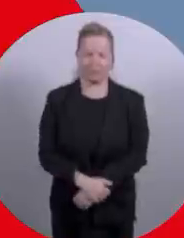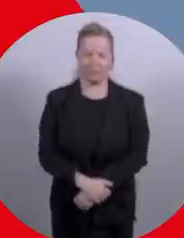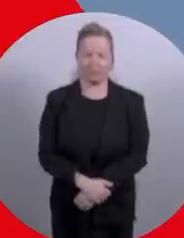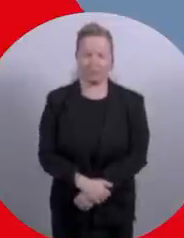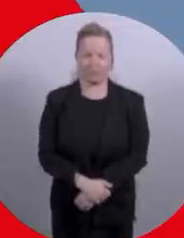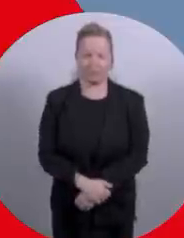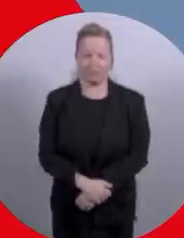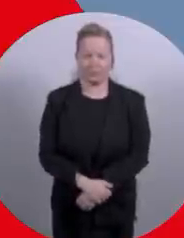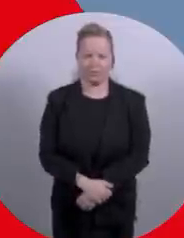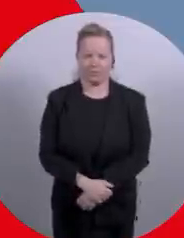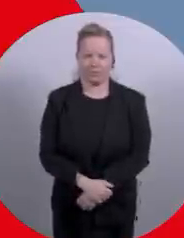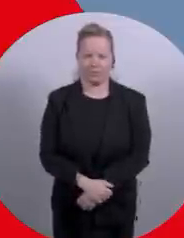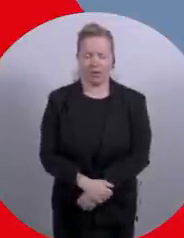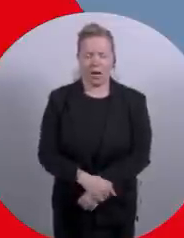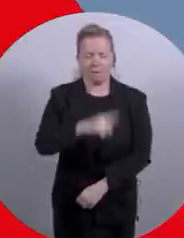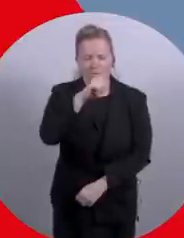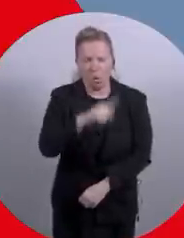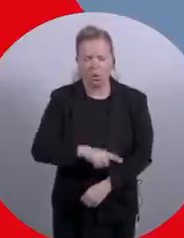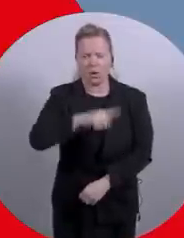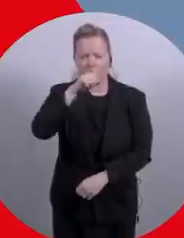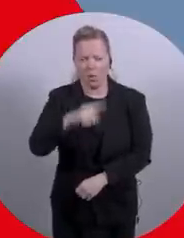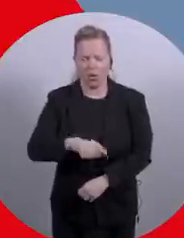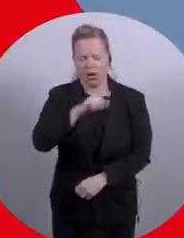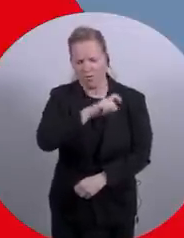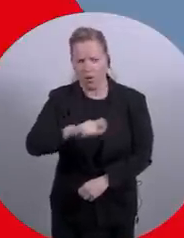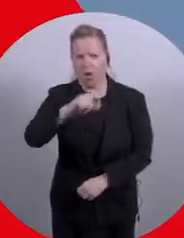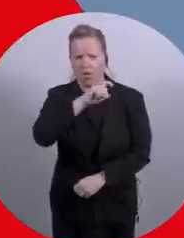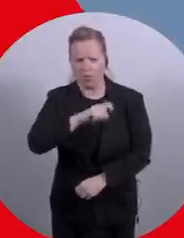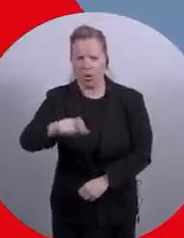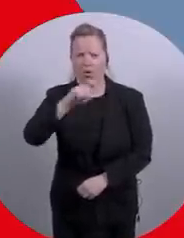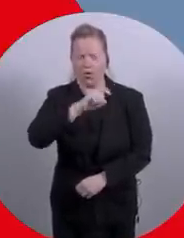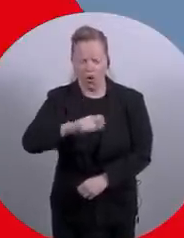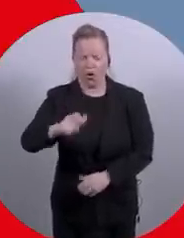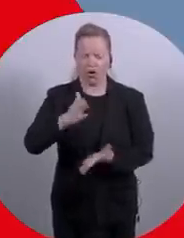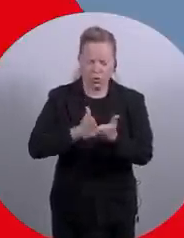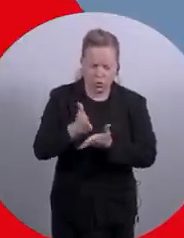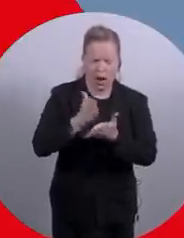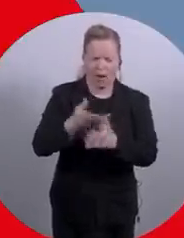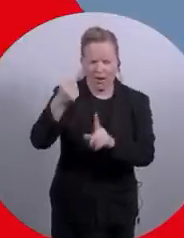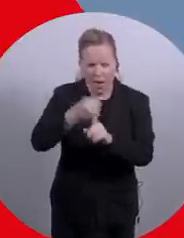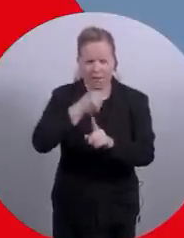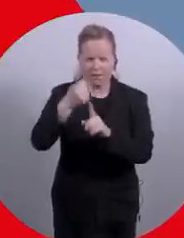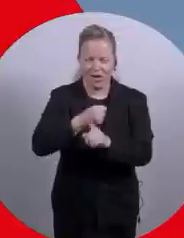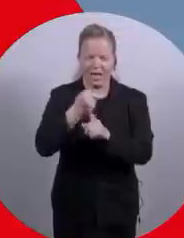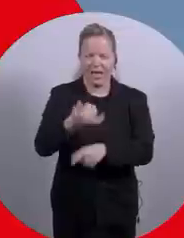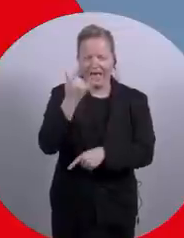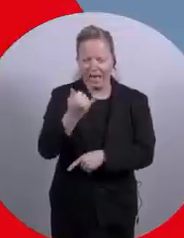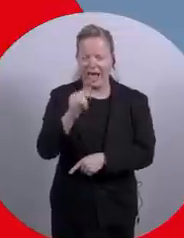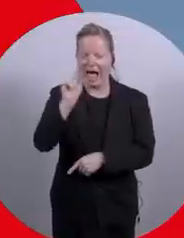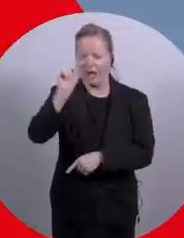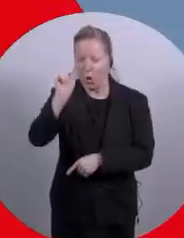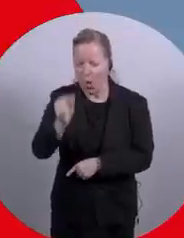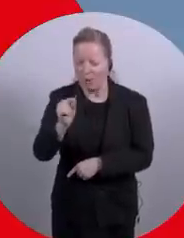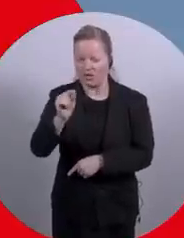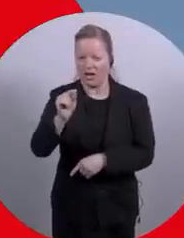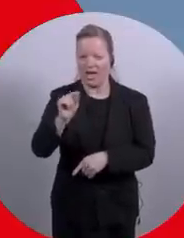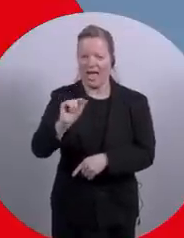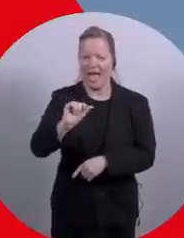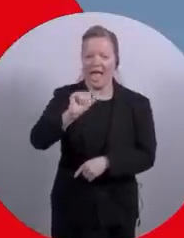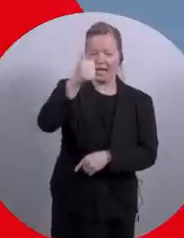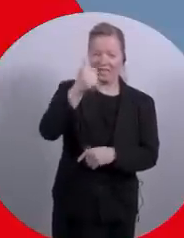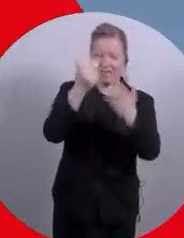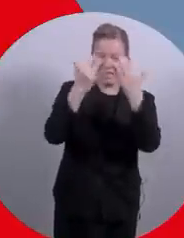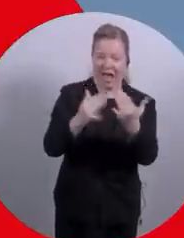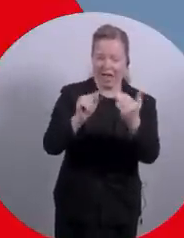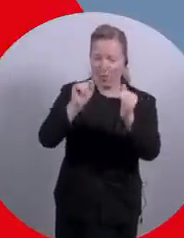manchmal Monate manchmal Wochen Tage Nächte lang durch um jede einzelne Kommastelle hinter dem hinter der ersten zwei